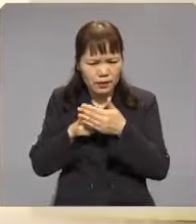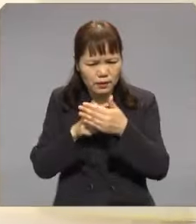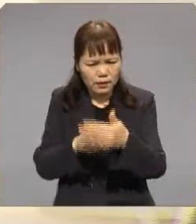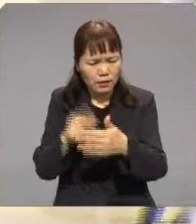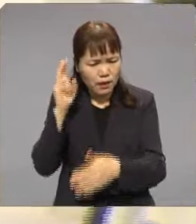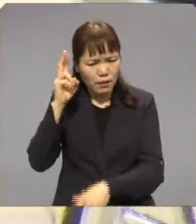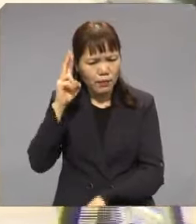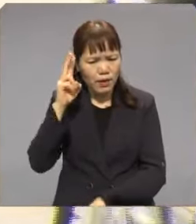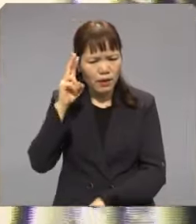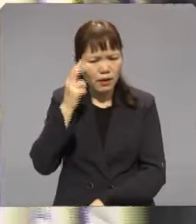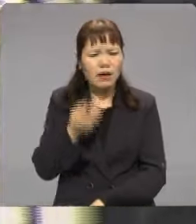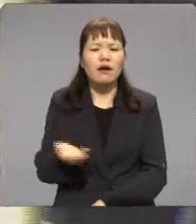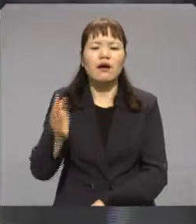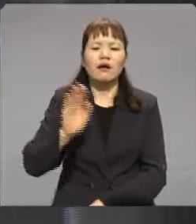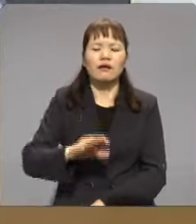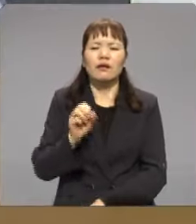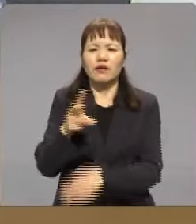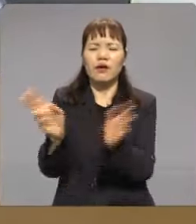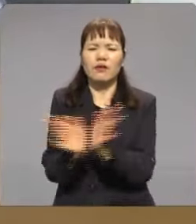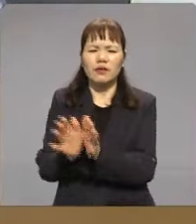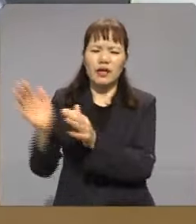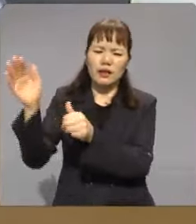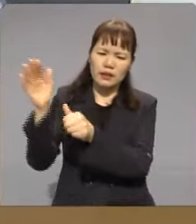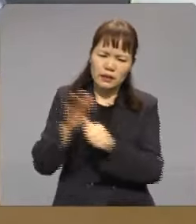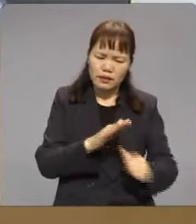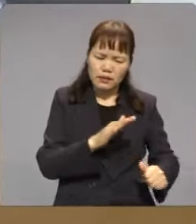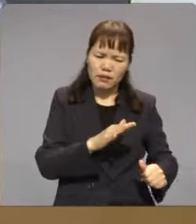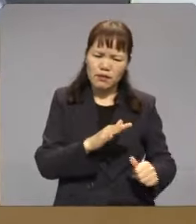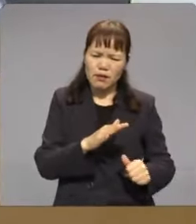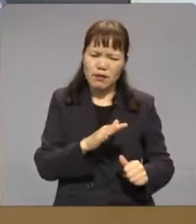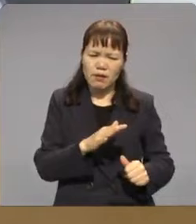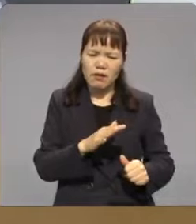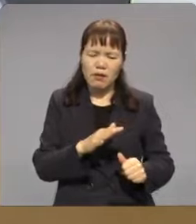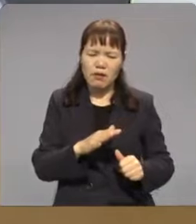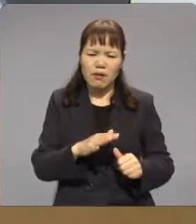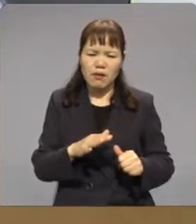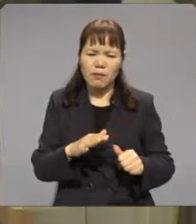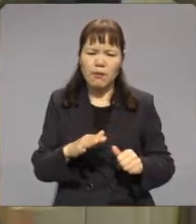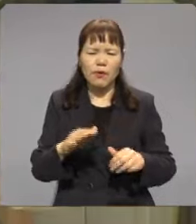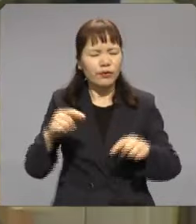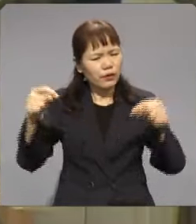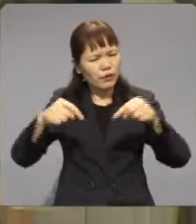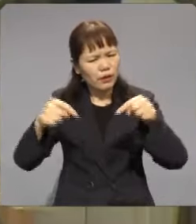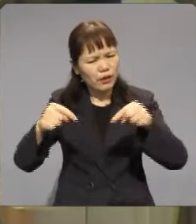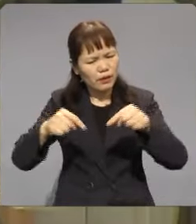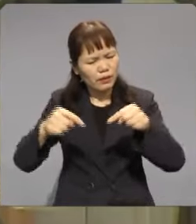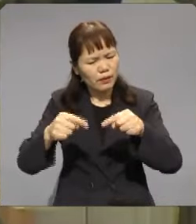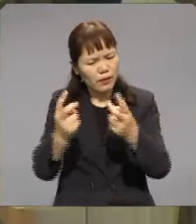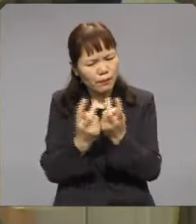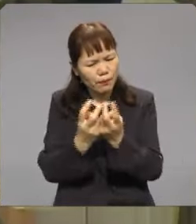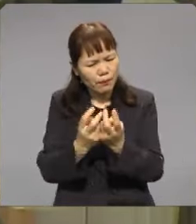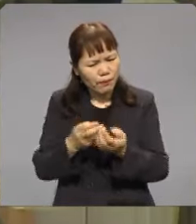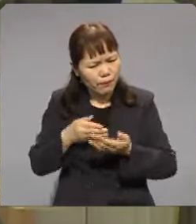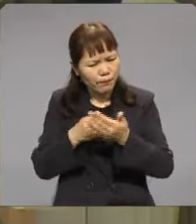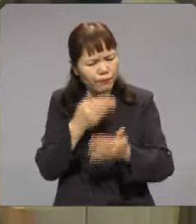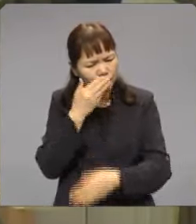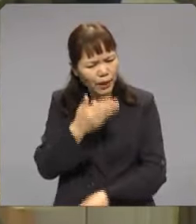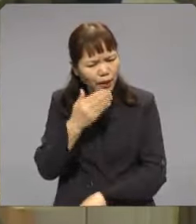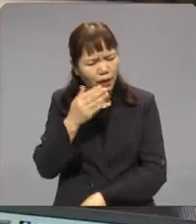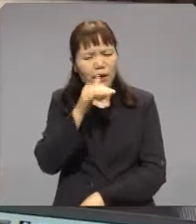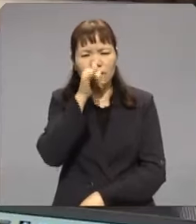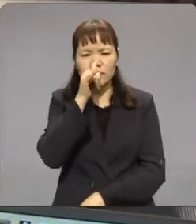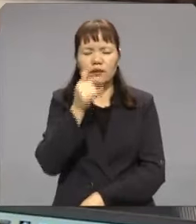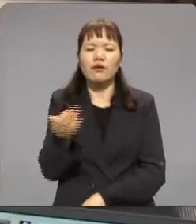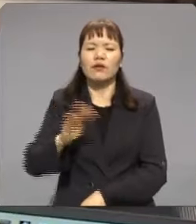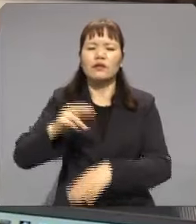나오는데 일단 여당이 참패한 만큼 유화책이 이어질 가능성이 제기되고 있습니다. 다만